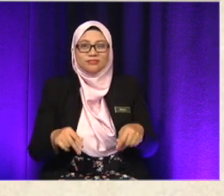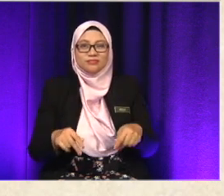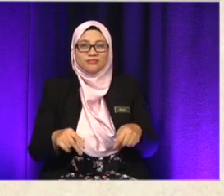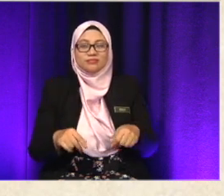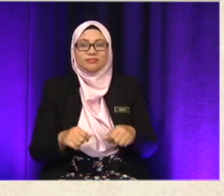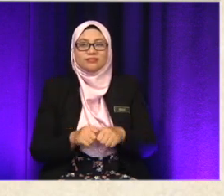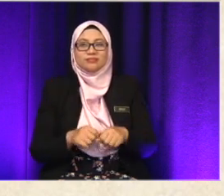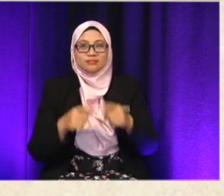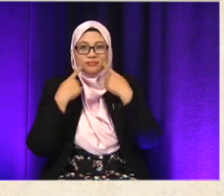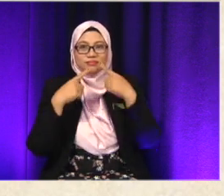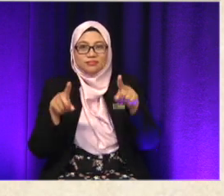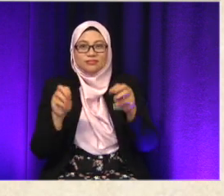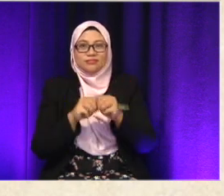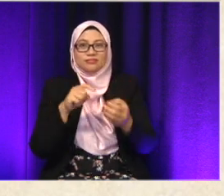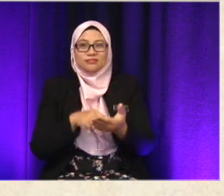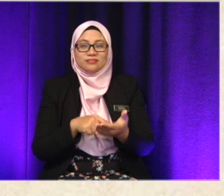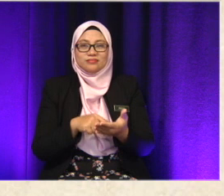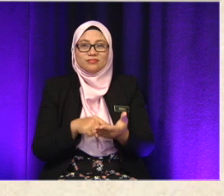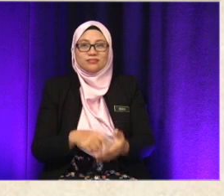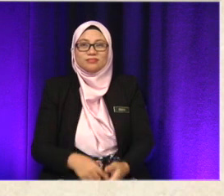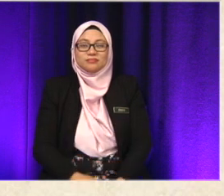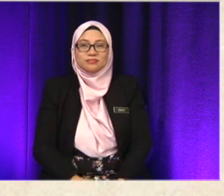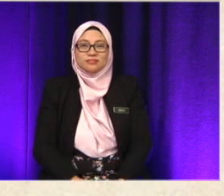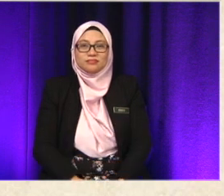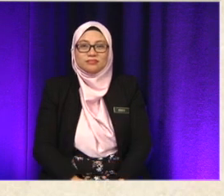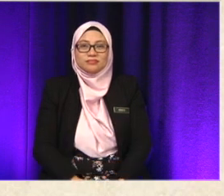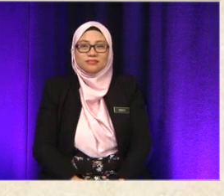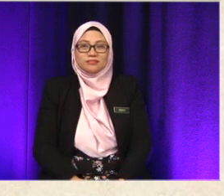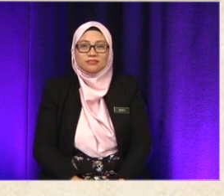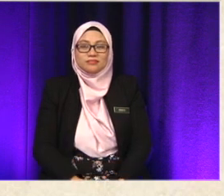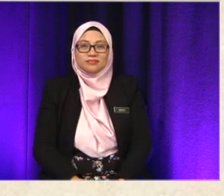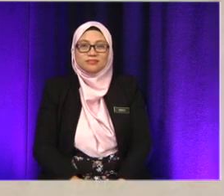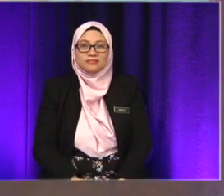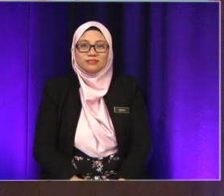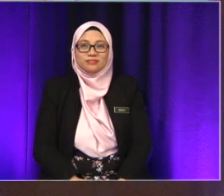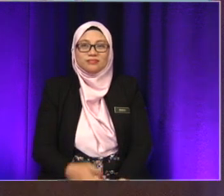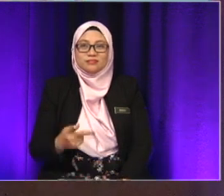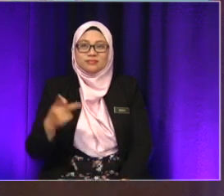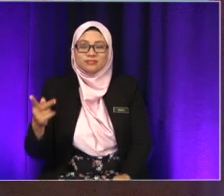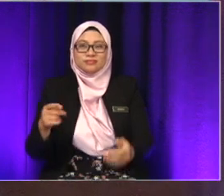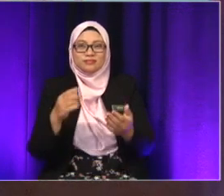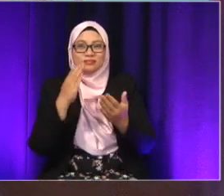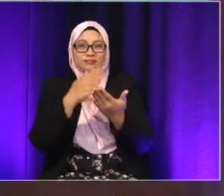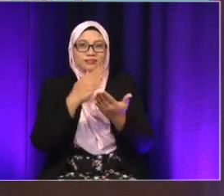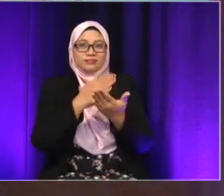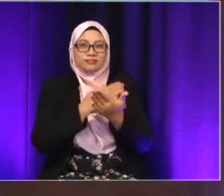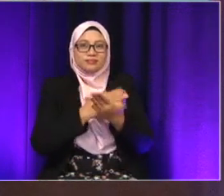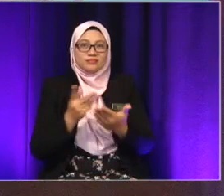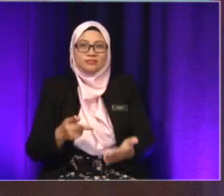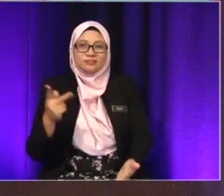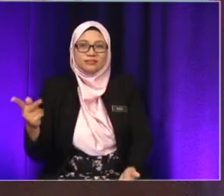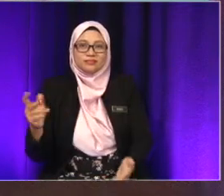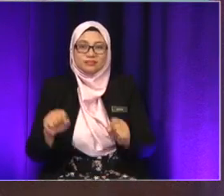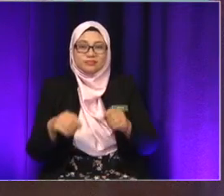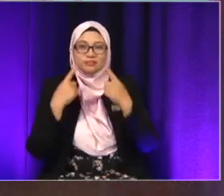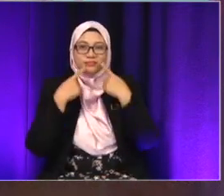berarah, injap je. Dia kata senarai komponen je. Jadi dia jawab semua. Kadang-kadang bila senarai komponen ni kita jawab 5 pun tak apa. Itu cerita dia.